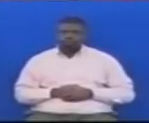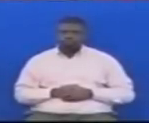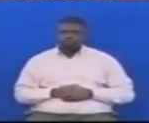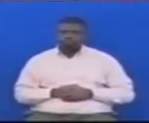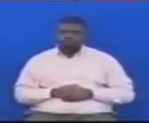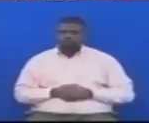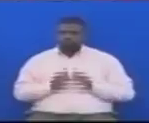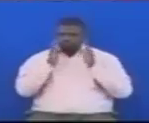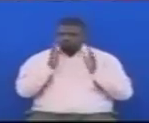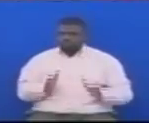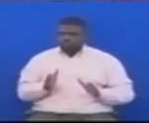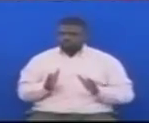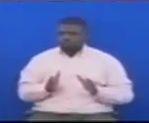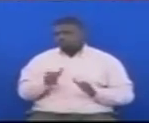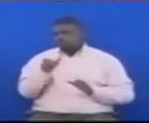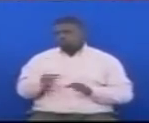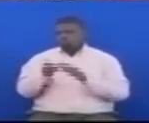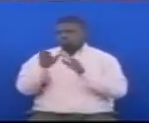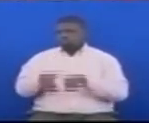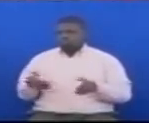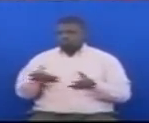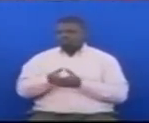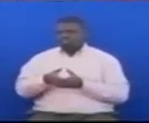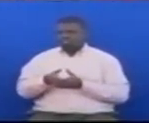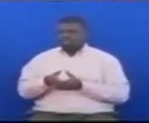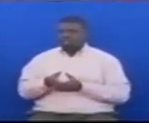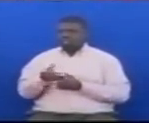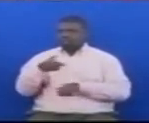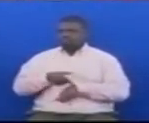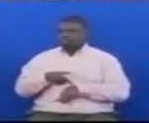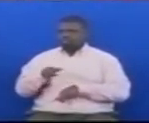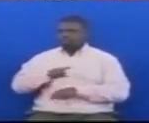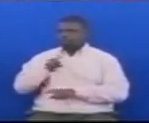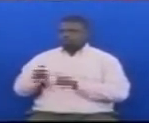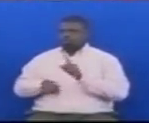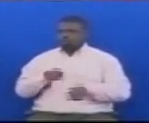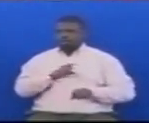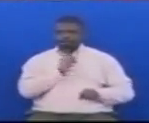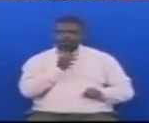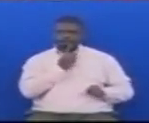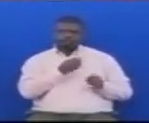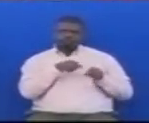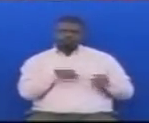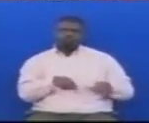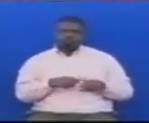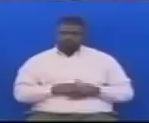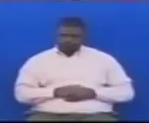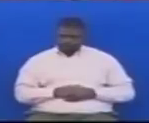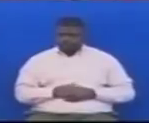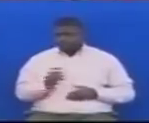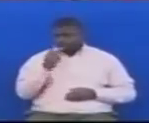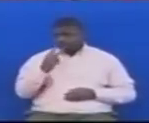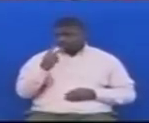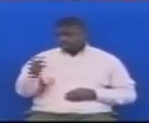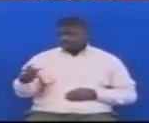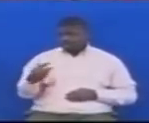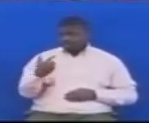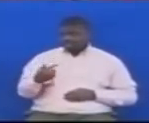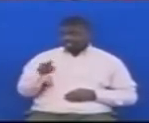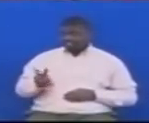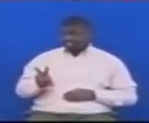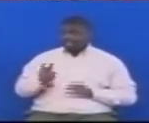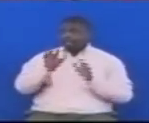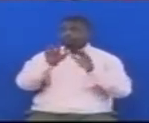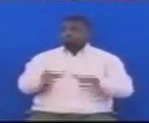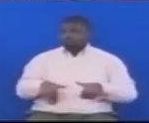Mheshimiwa wabunge, tumefika mwisho wa kipindi cha maswali. Nilete kwenu matangazo. Mtazamaji wa Bunge TV,